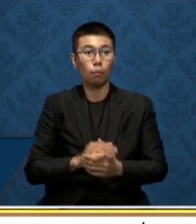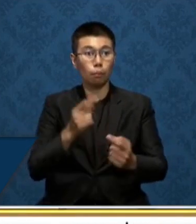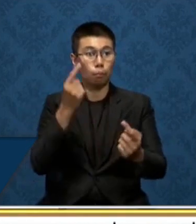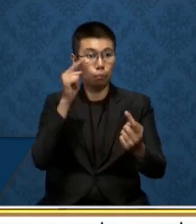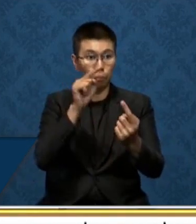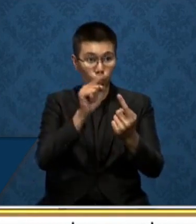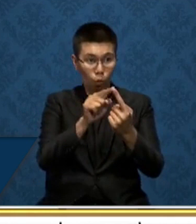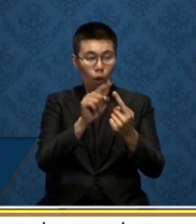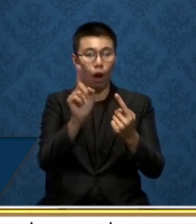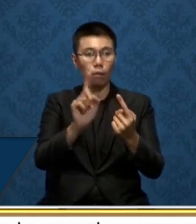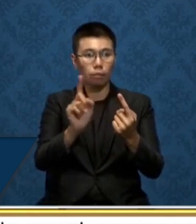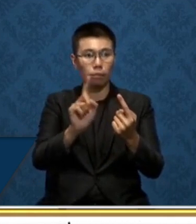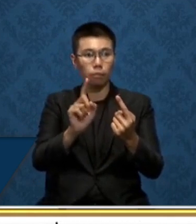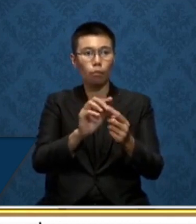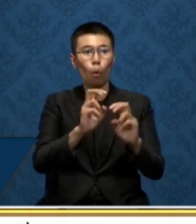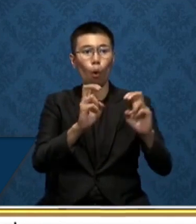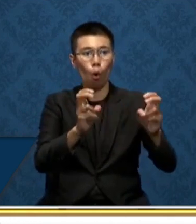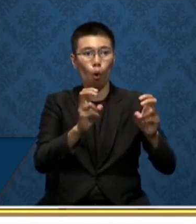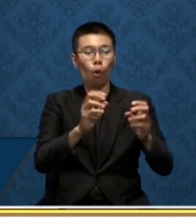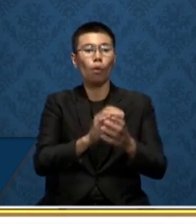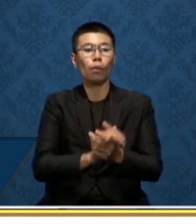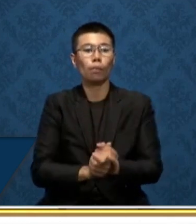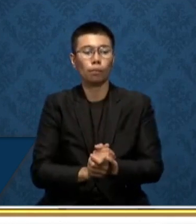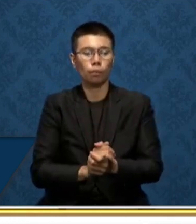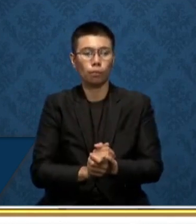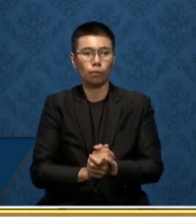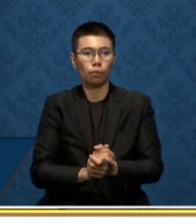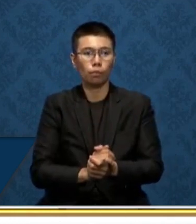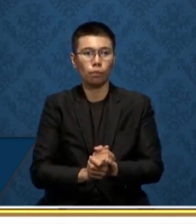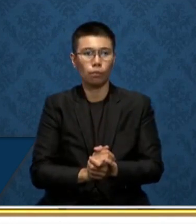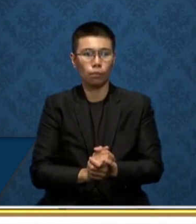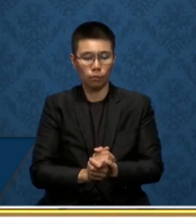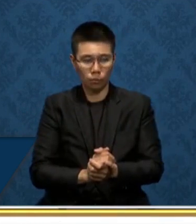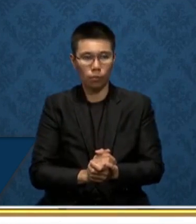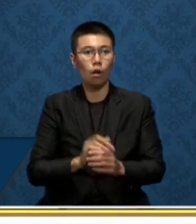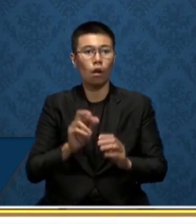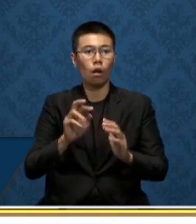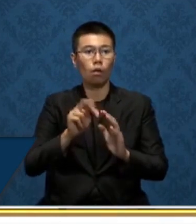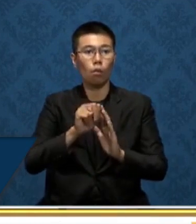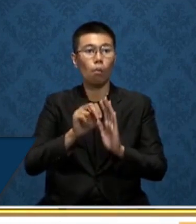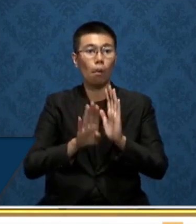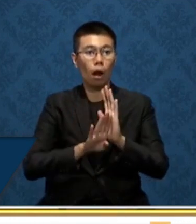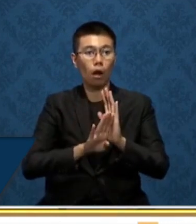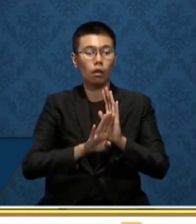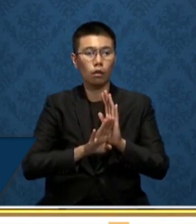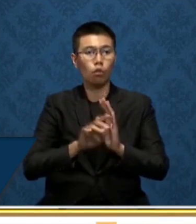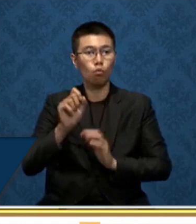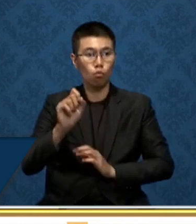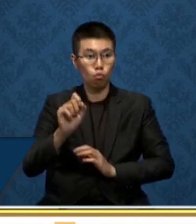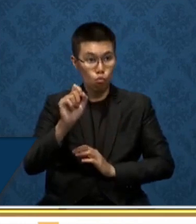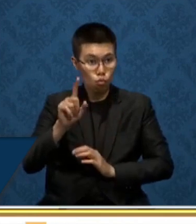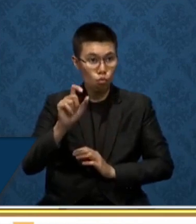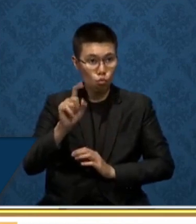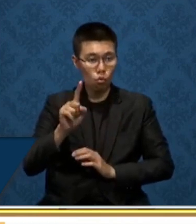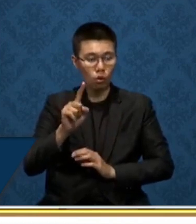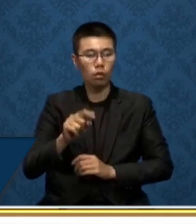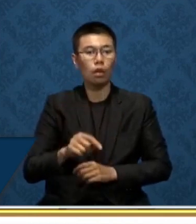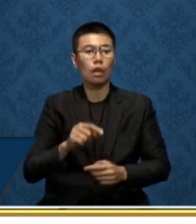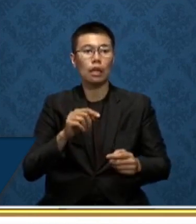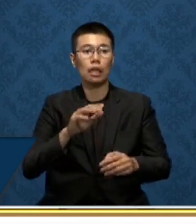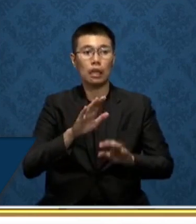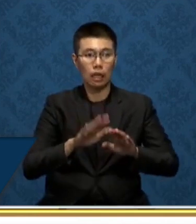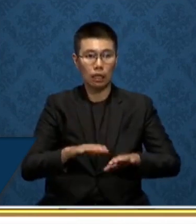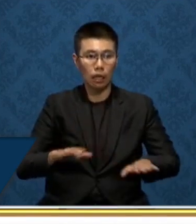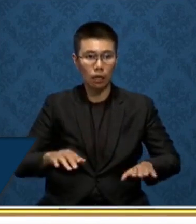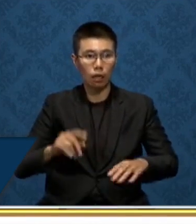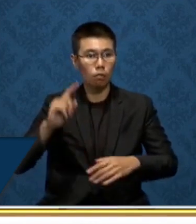นี้นะครับก็คือว่าการมีนโยบายเร่งด่วนในการป้องกันและแก้ไขปัญหาความรุนแรงต่อเด็กสตรีและบุค